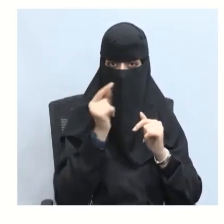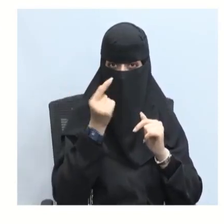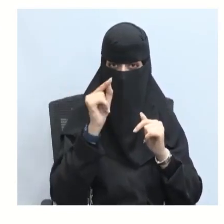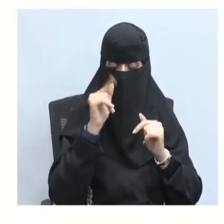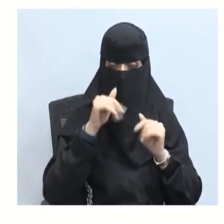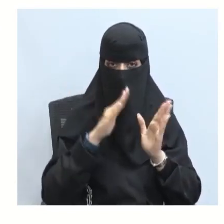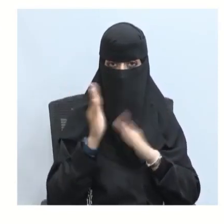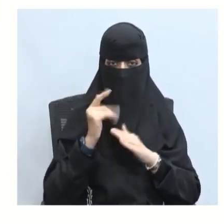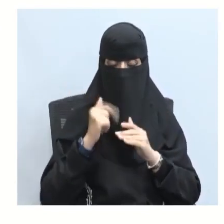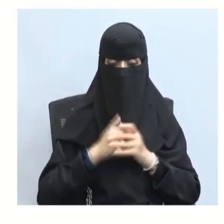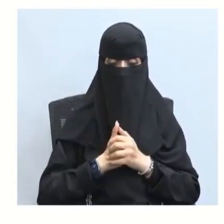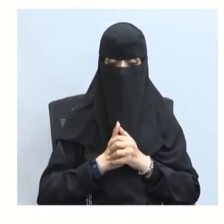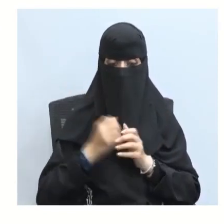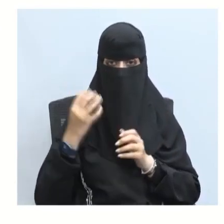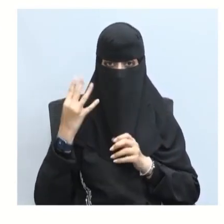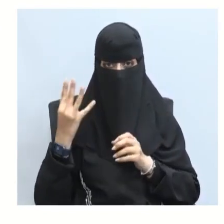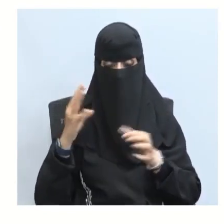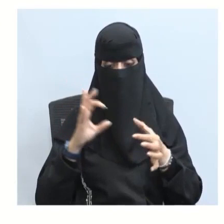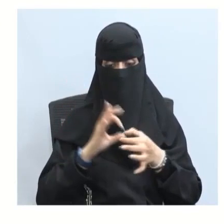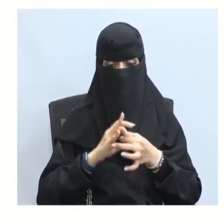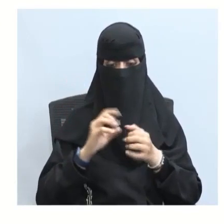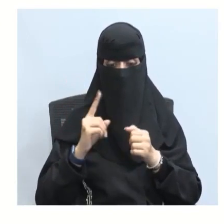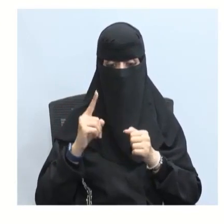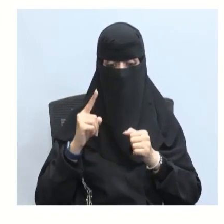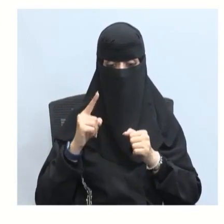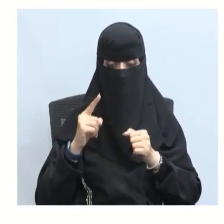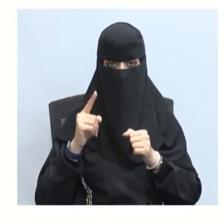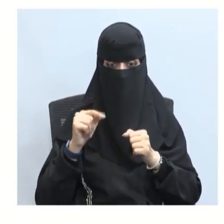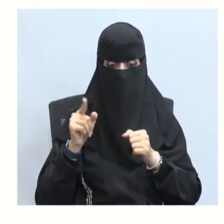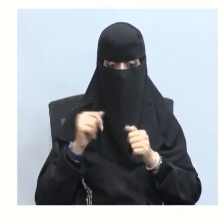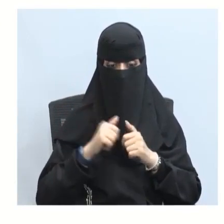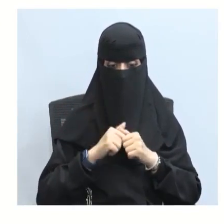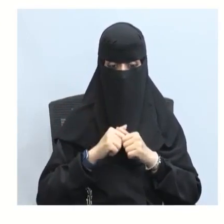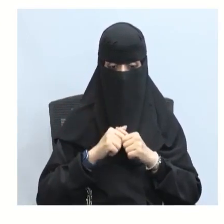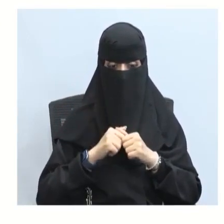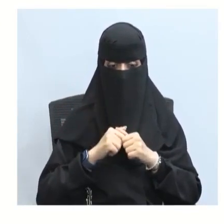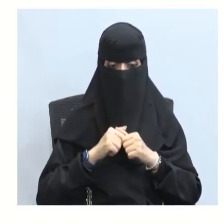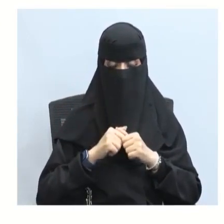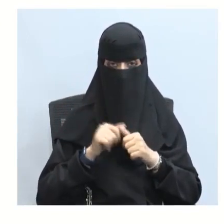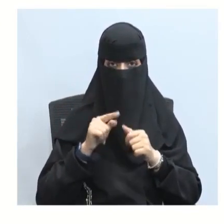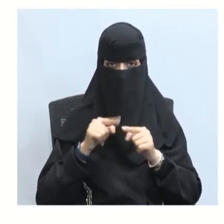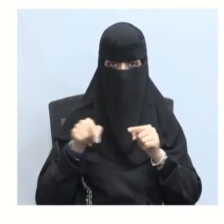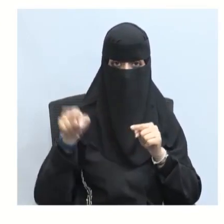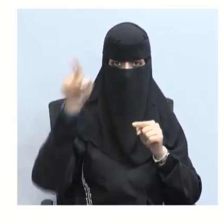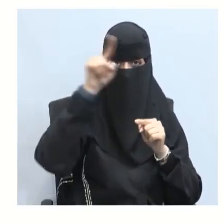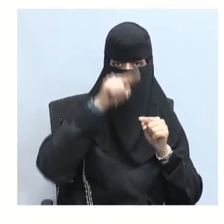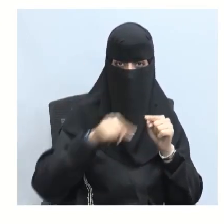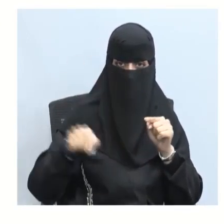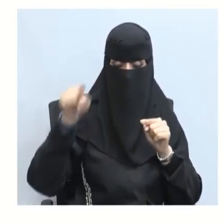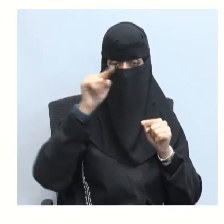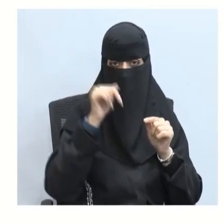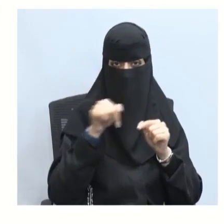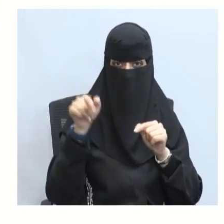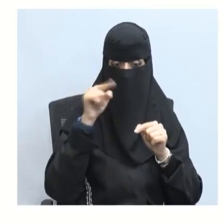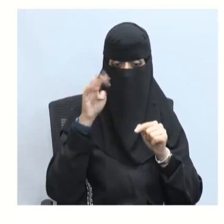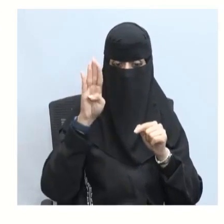في الجهات الاربعه اذا يكون اربعه روابط تساهميه هذا واحد اث 3 4 اذا تحيط بالكربون من جميع